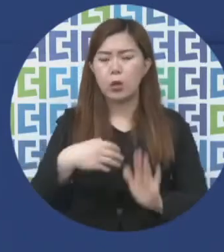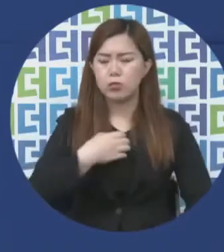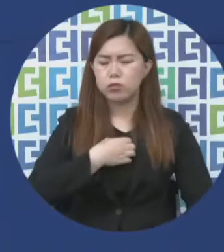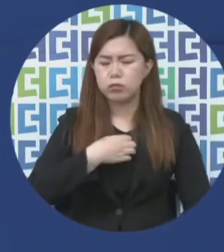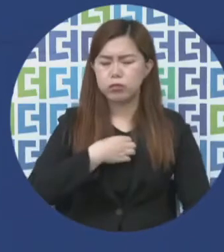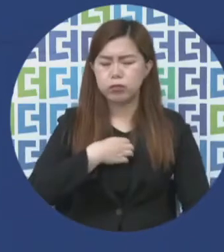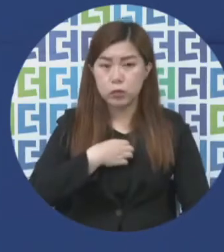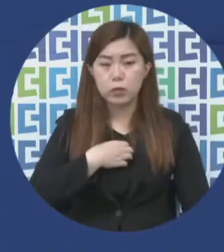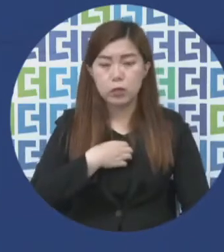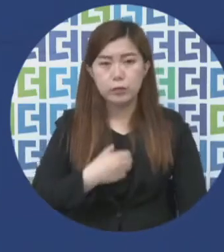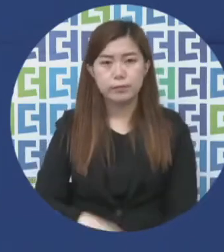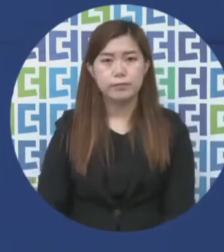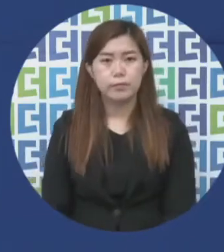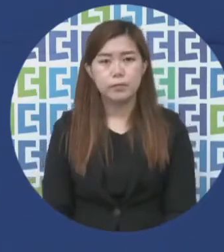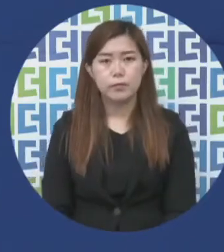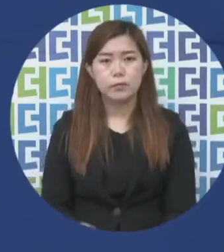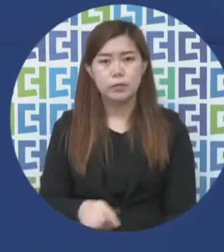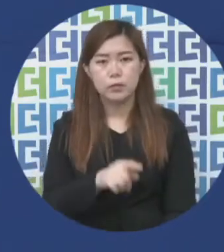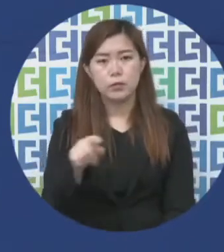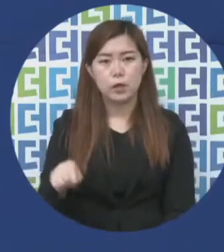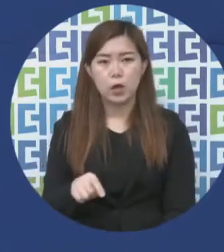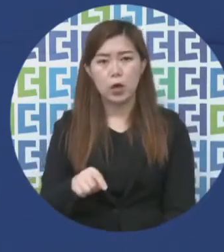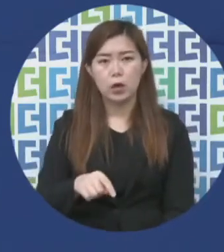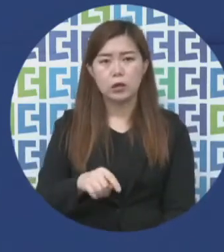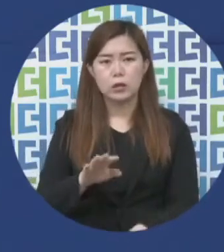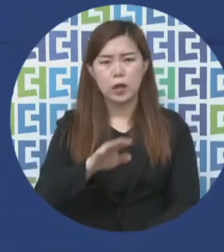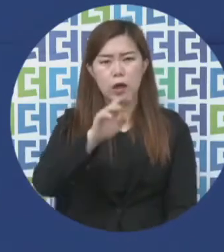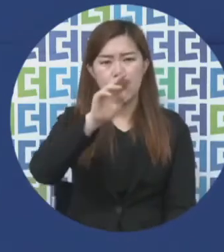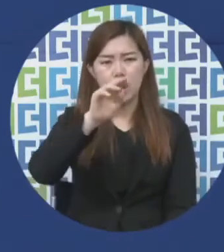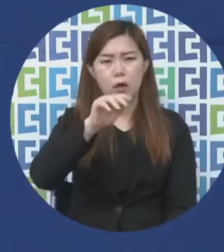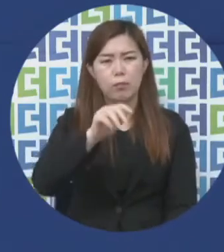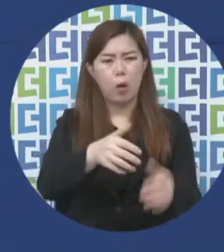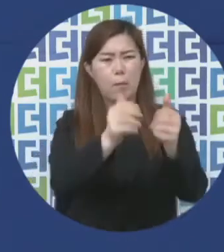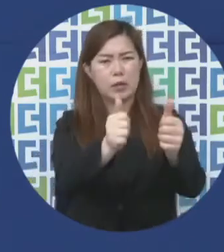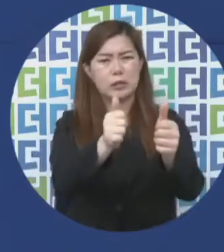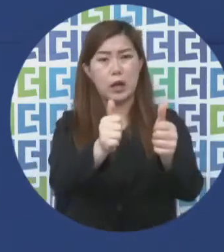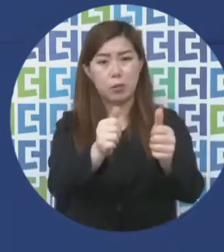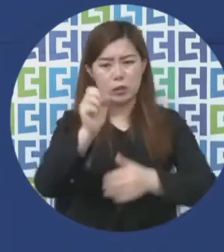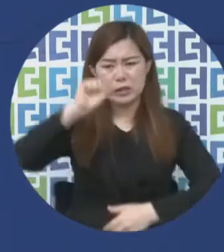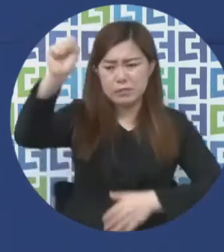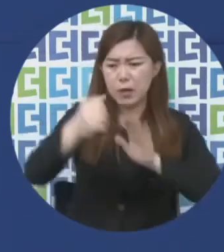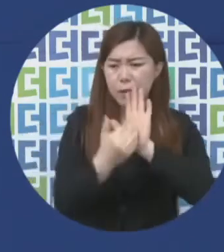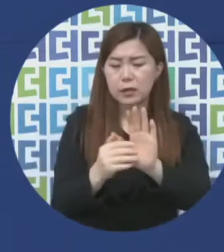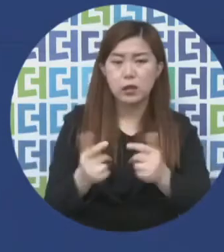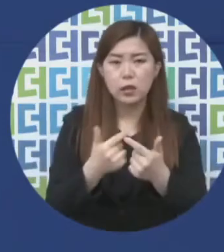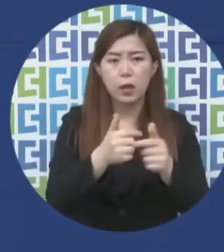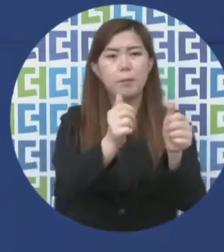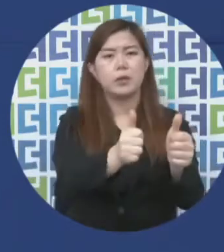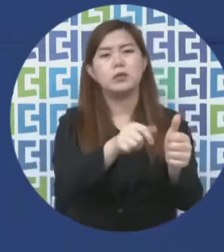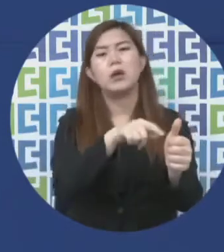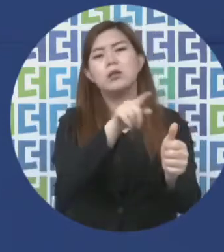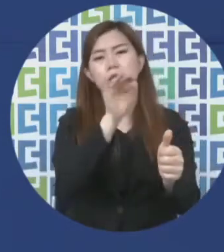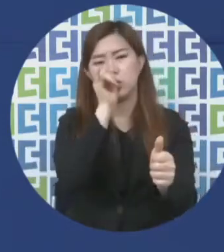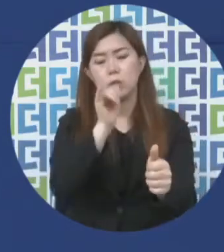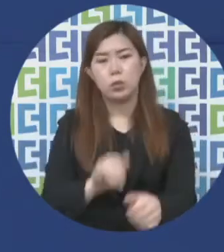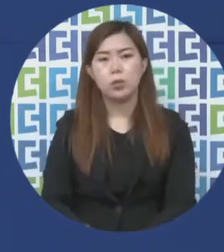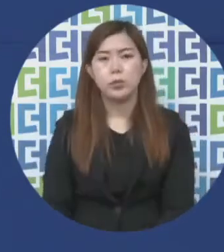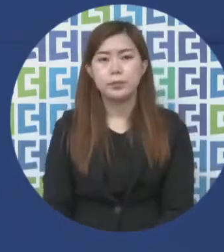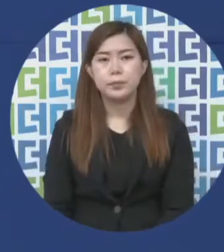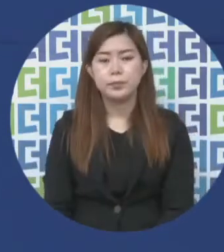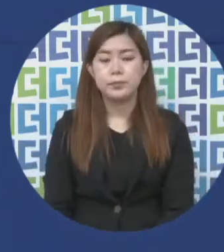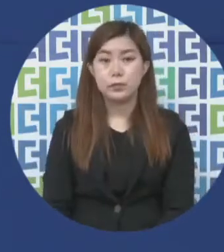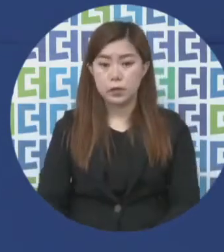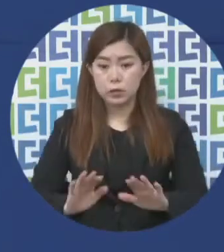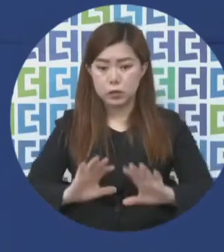상황을 만든 허선아 판사와 박형순 판사, 국민들을 그들을 판세라고 부릅니다. 국민